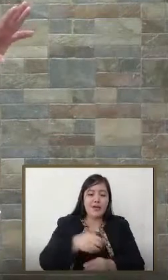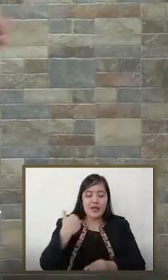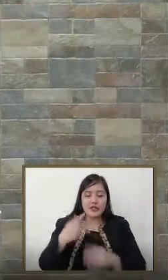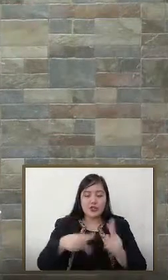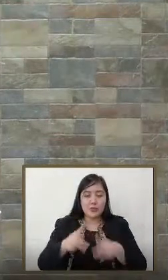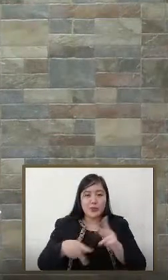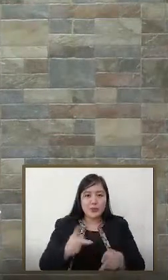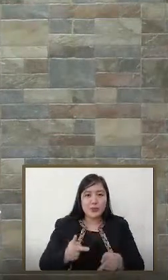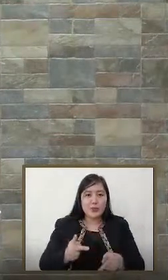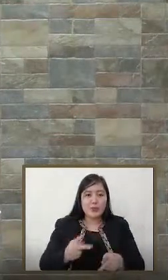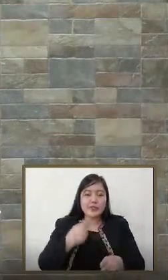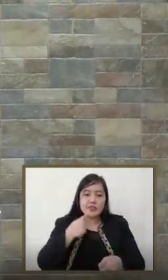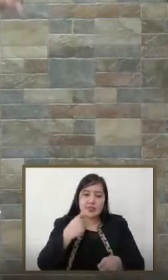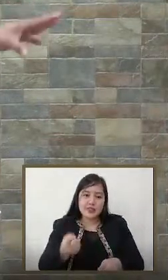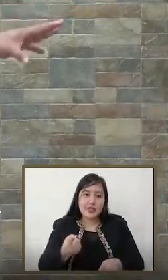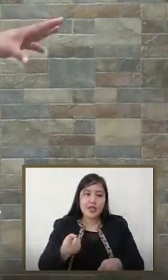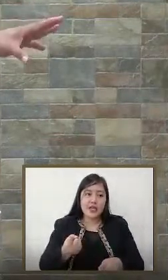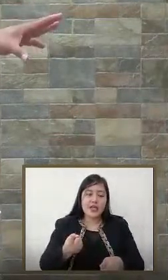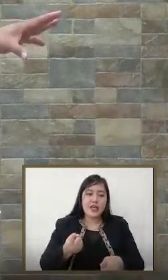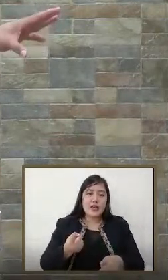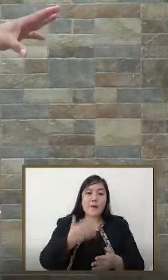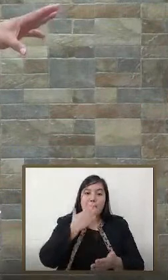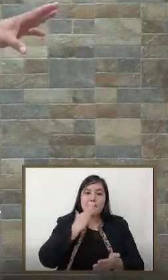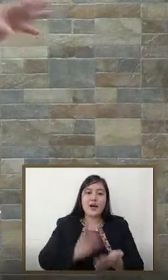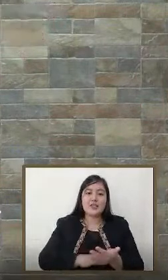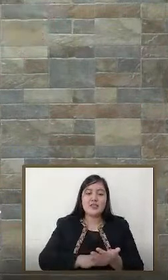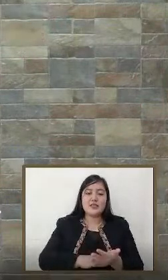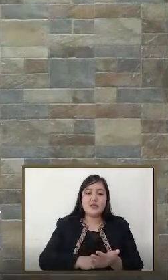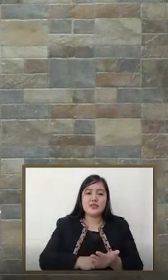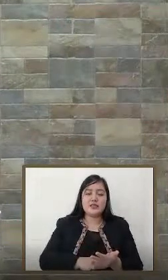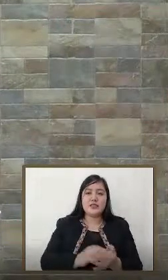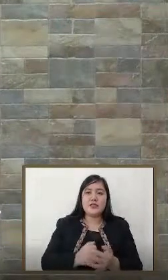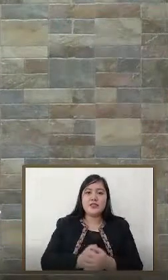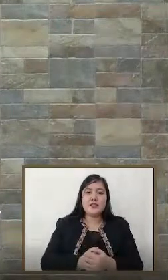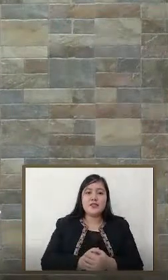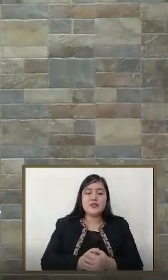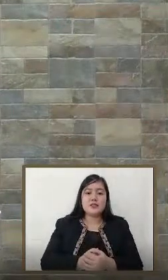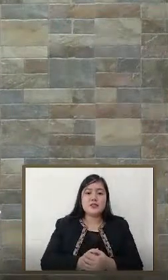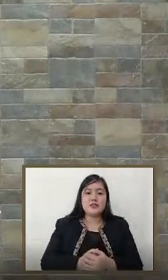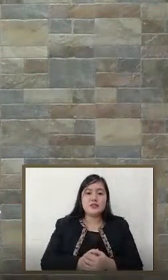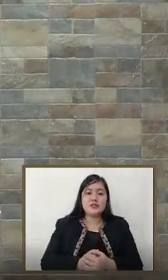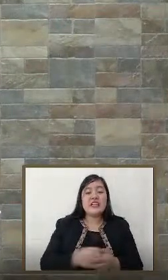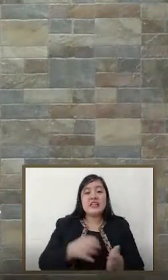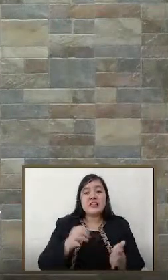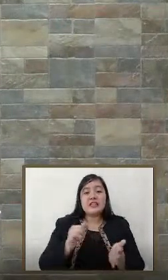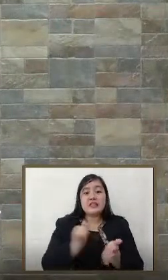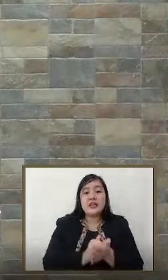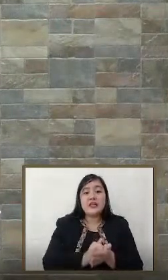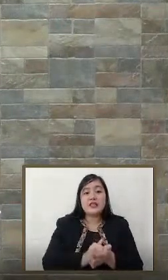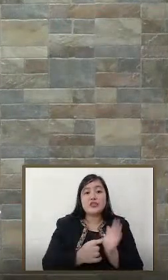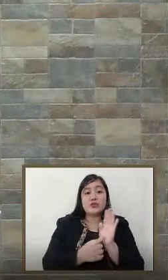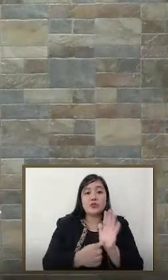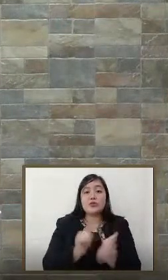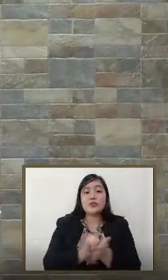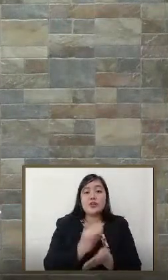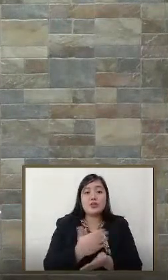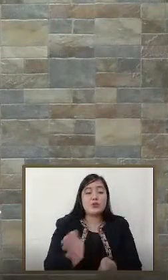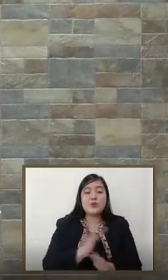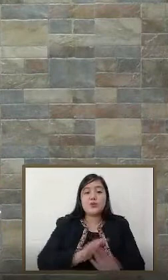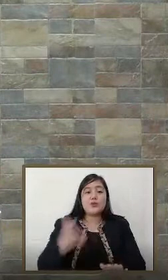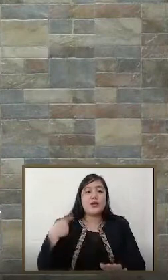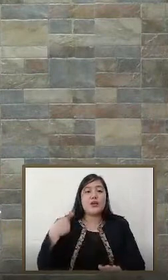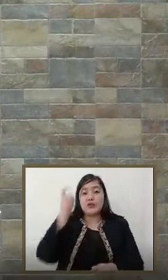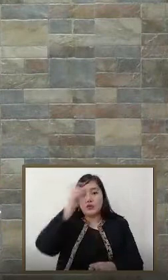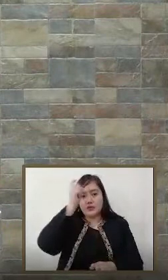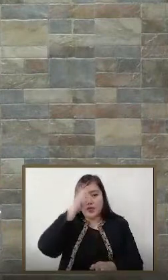not peaceable, that is not wisdom from above. You have the knowledge that is very dangerous. You